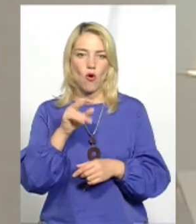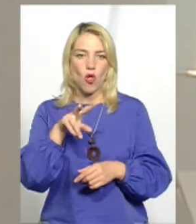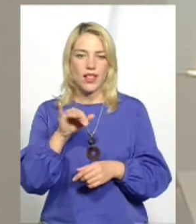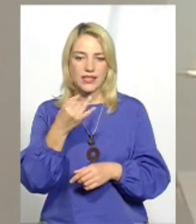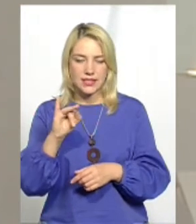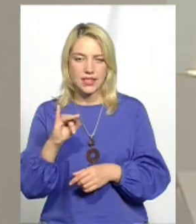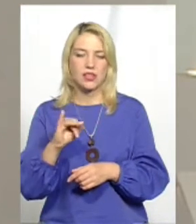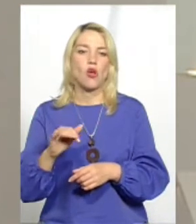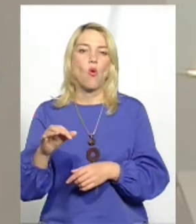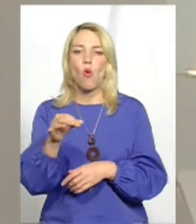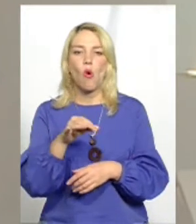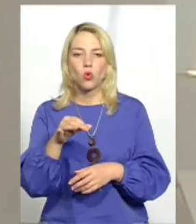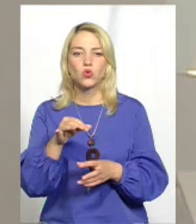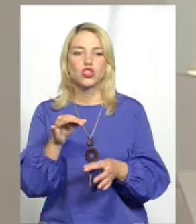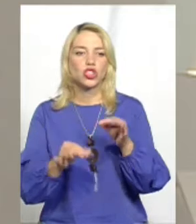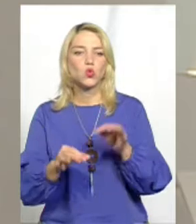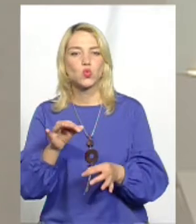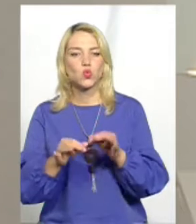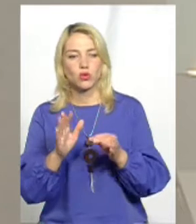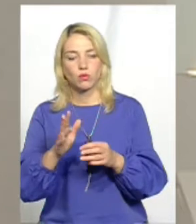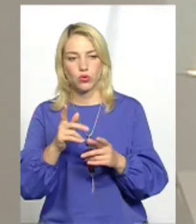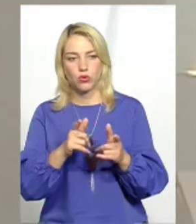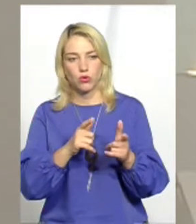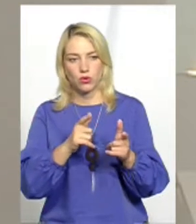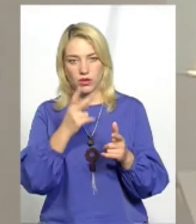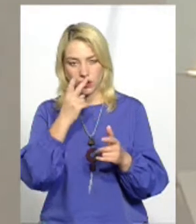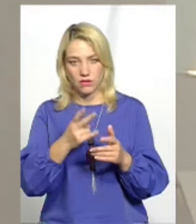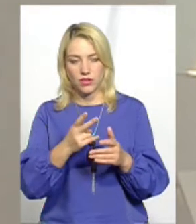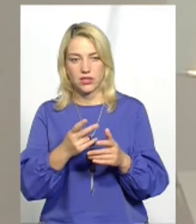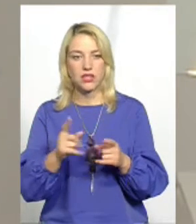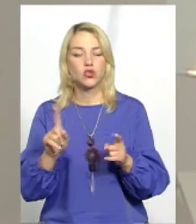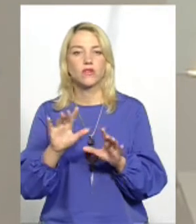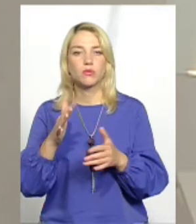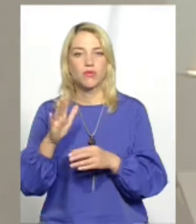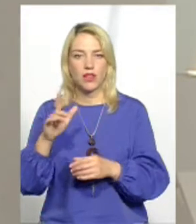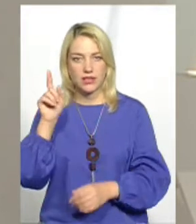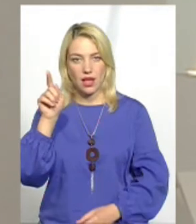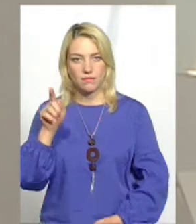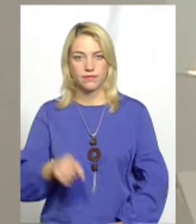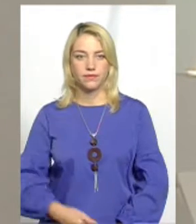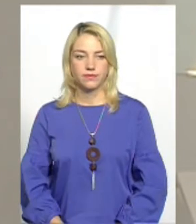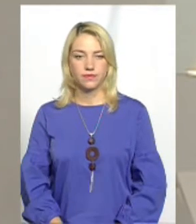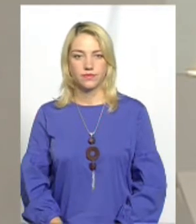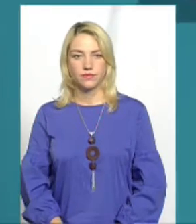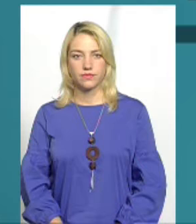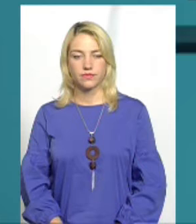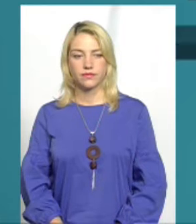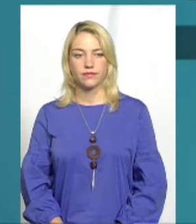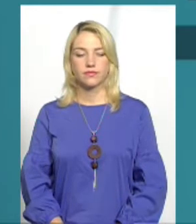окружного адміністративного суду. Будемо дивитися, що там відбувалося.